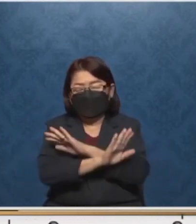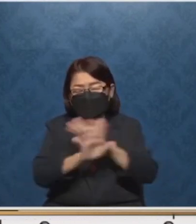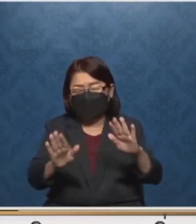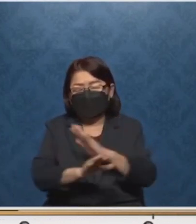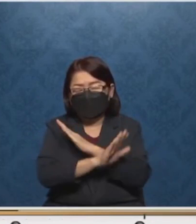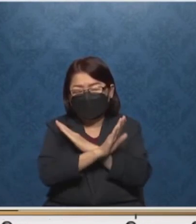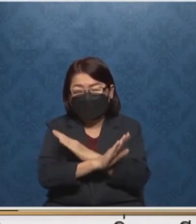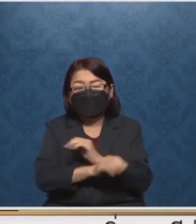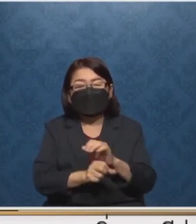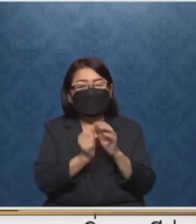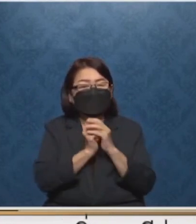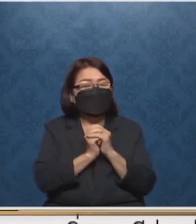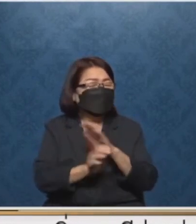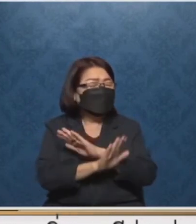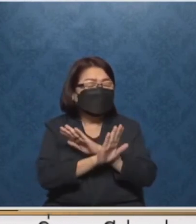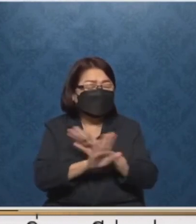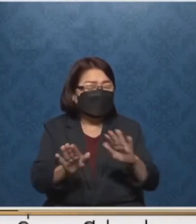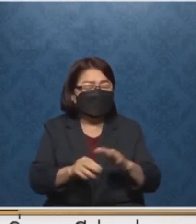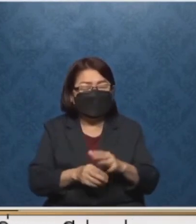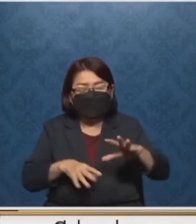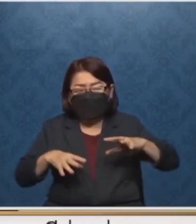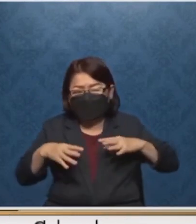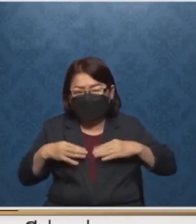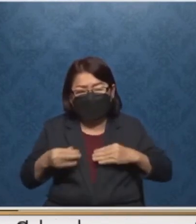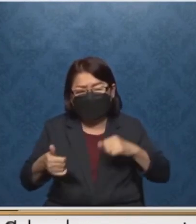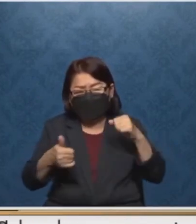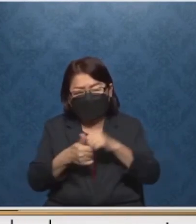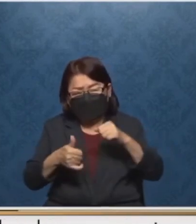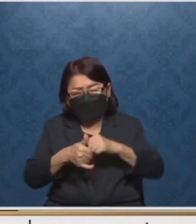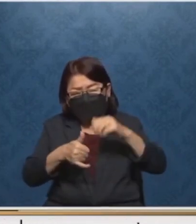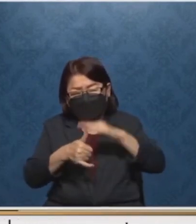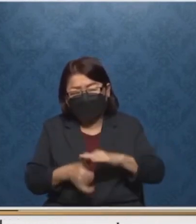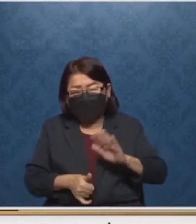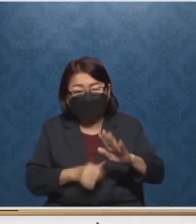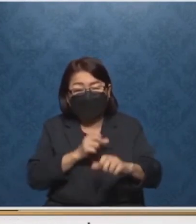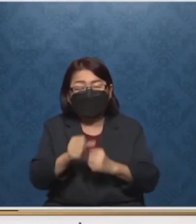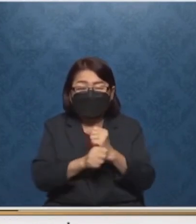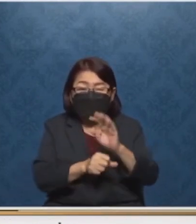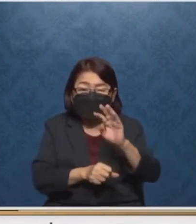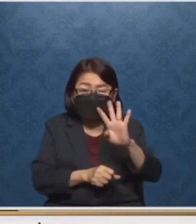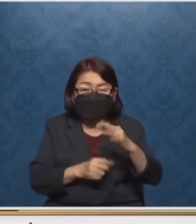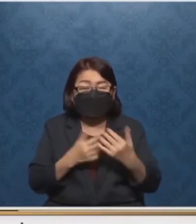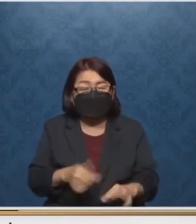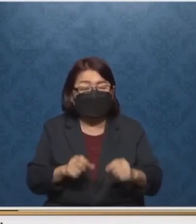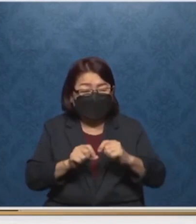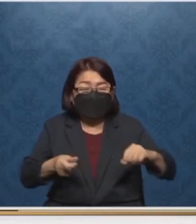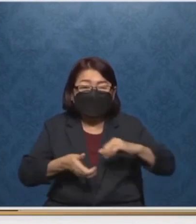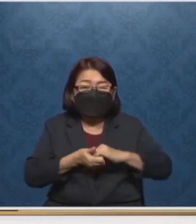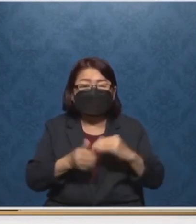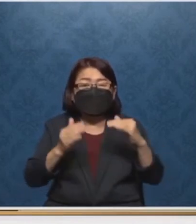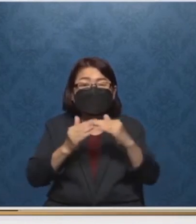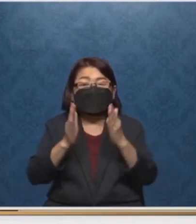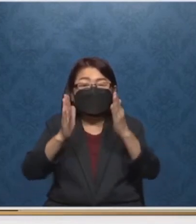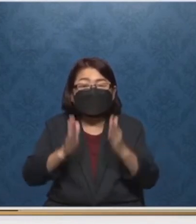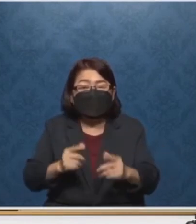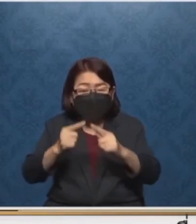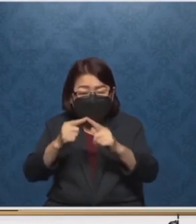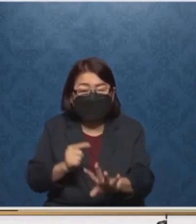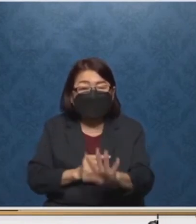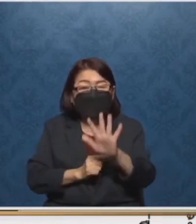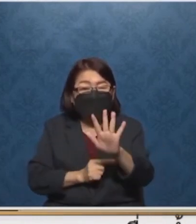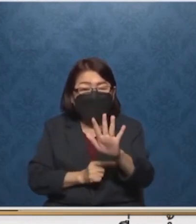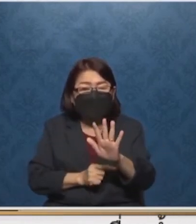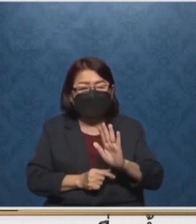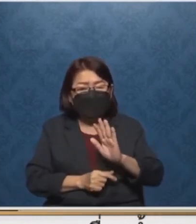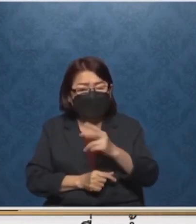ถึง44ปีแล้วนะคะทั้งที่ปฏิญญาสากลว่าด้วยเรื่องสิทธิมนุษยชนในข้อ5มีข้อห้ามใน